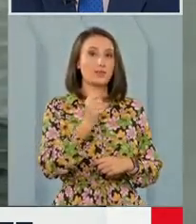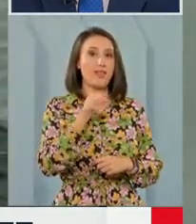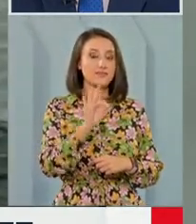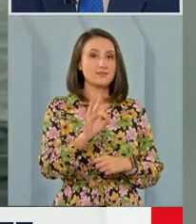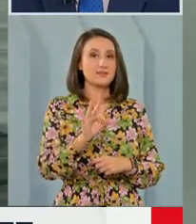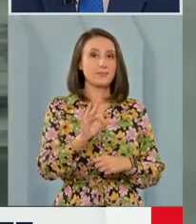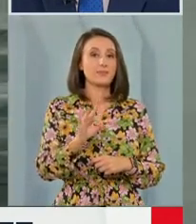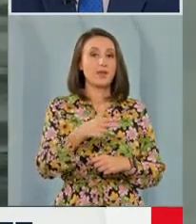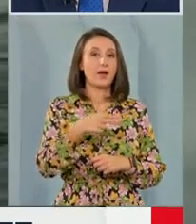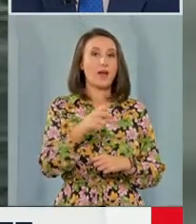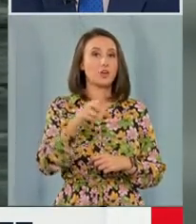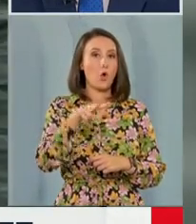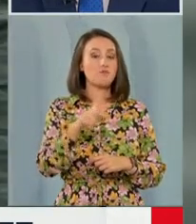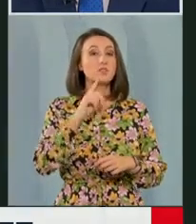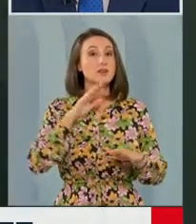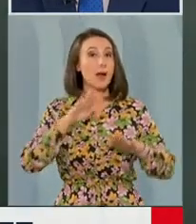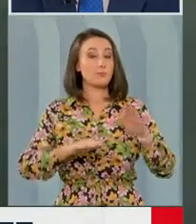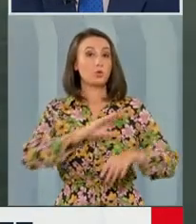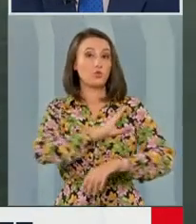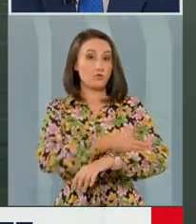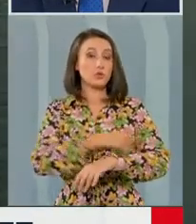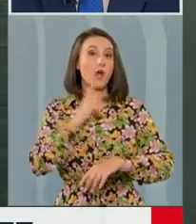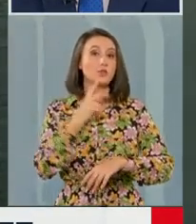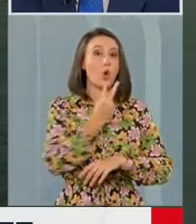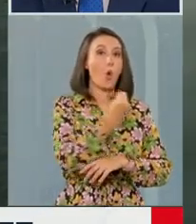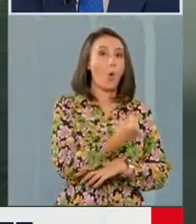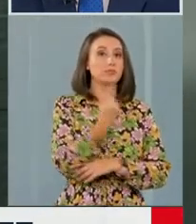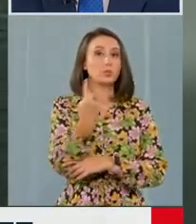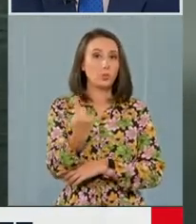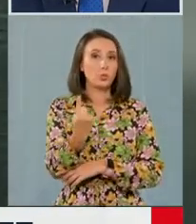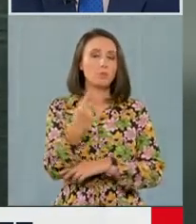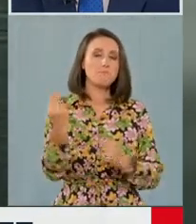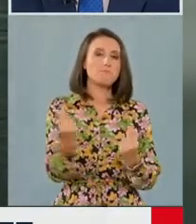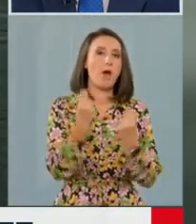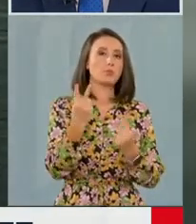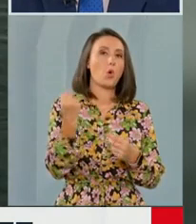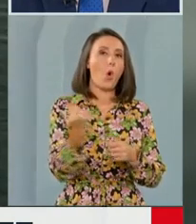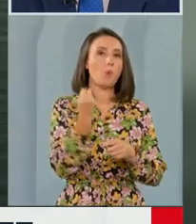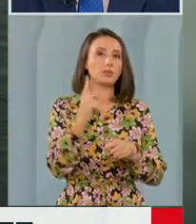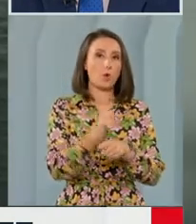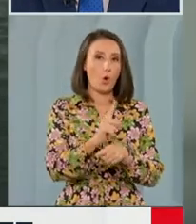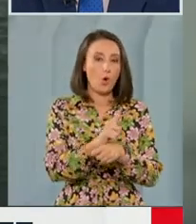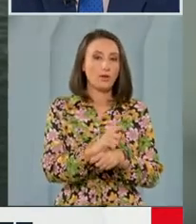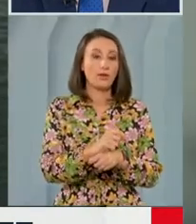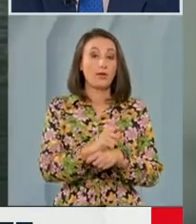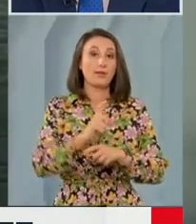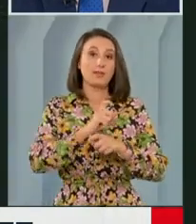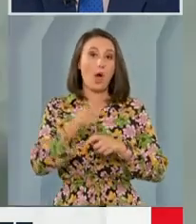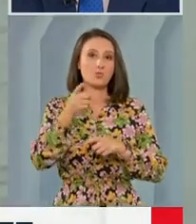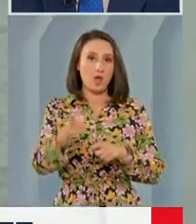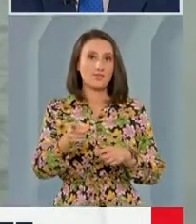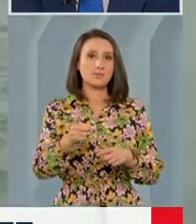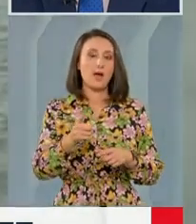nord-est de Harkov, raportul de forțe a fost de 8 la 1 și datorită acestei situații copleșitoare